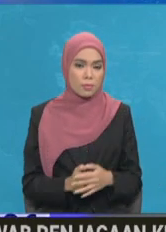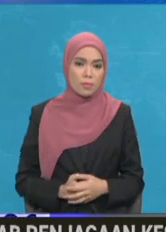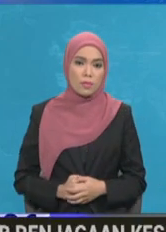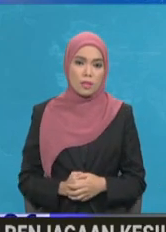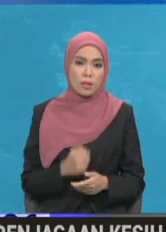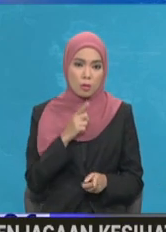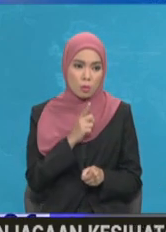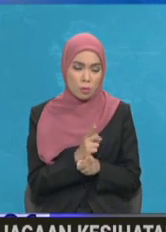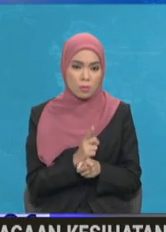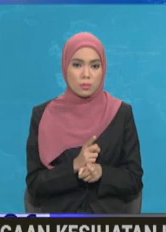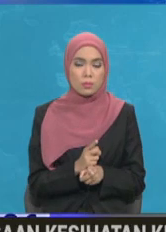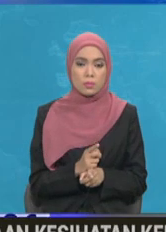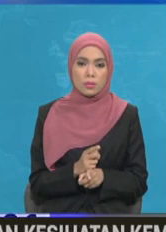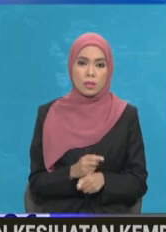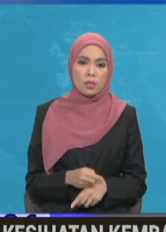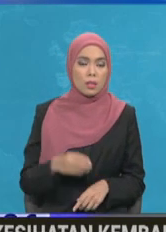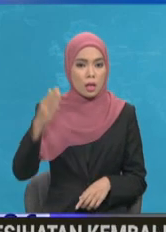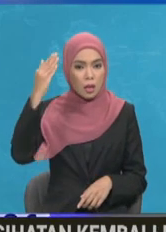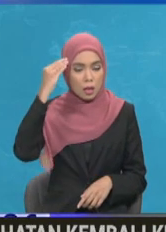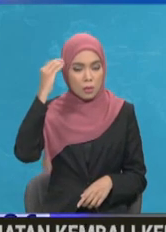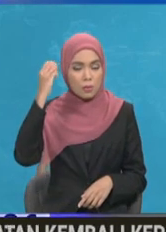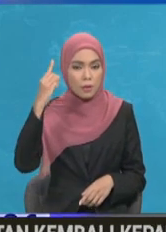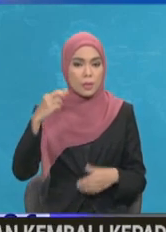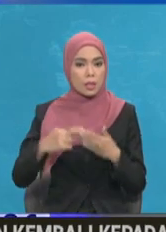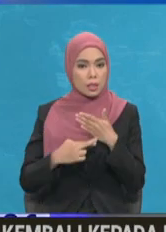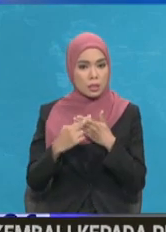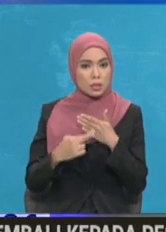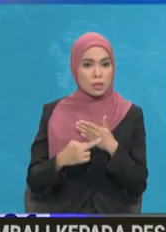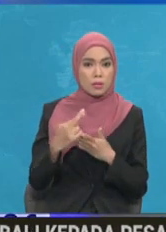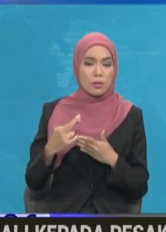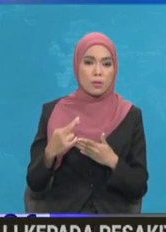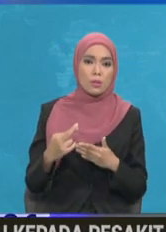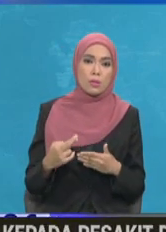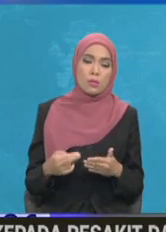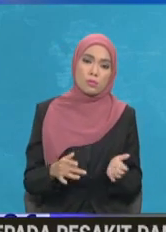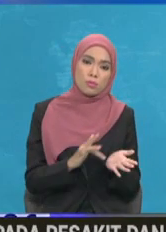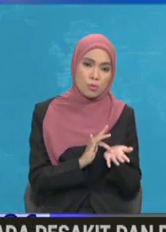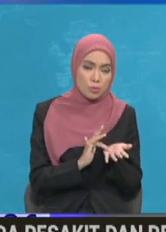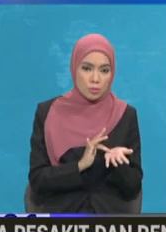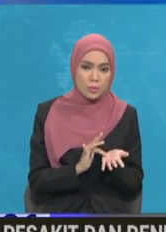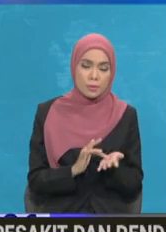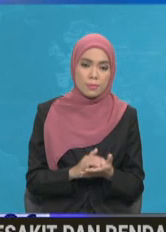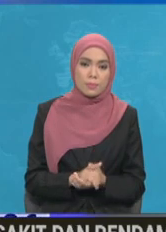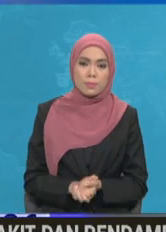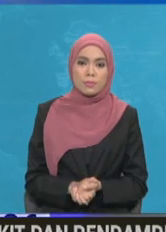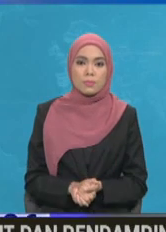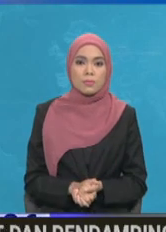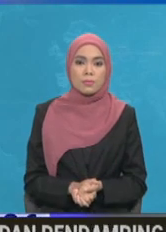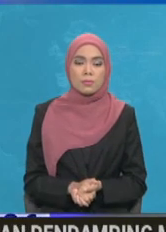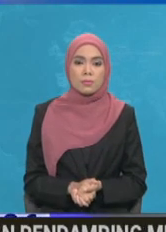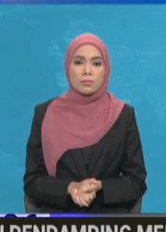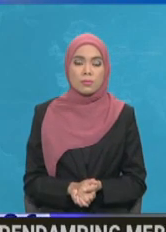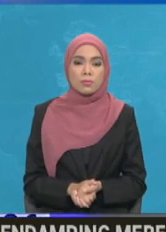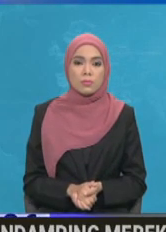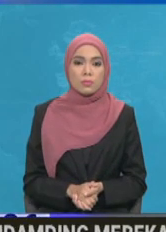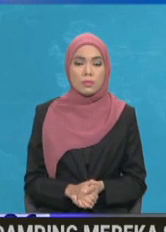meningkatkan kefahaman dan penerimaan risiko yang dikaitkan dengan obat-obatan berucap